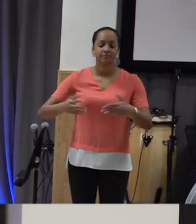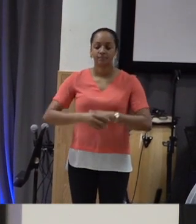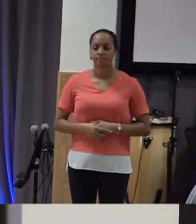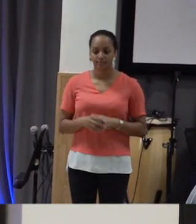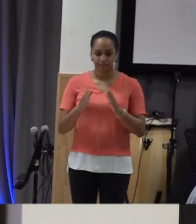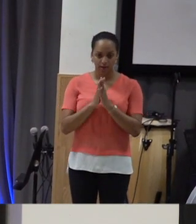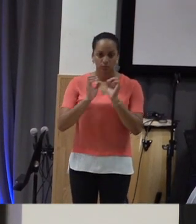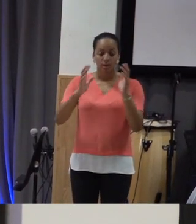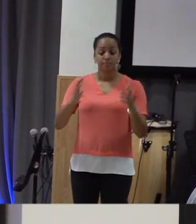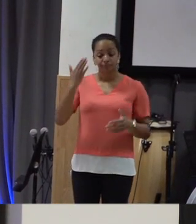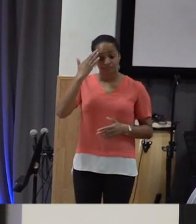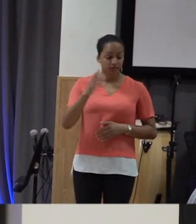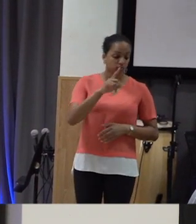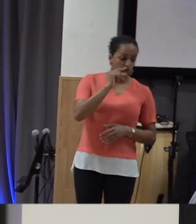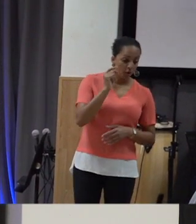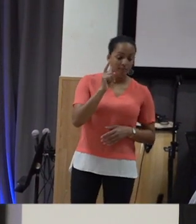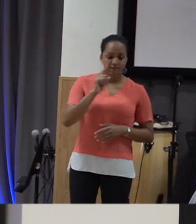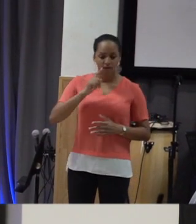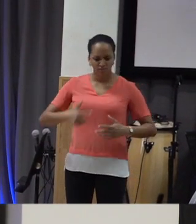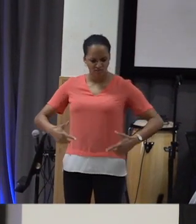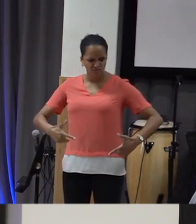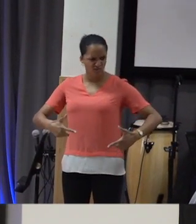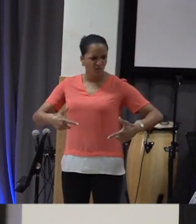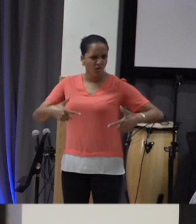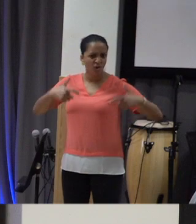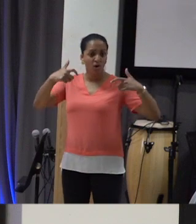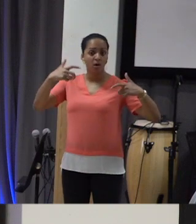chaotique entre un mari et une femme fermera le ciel au-dessus de la maison.